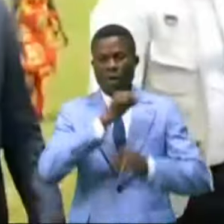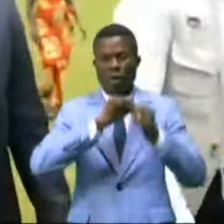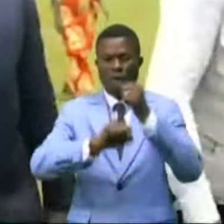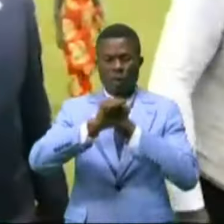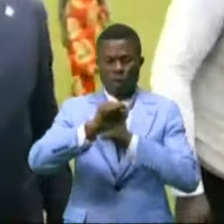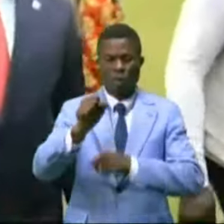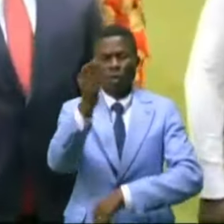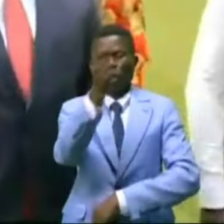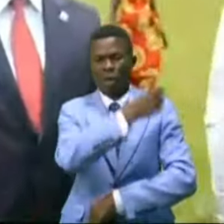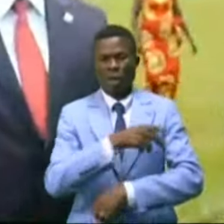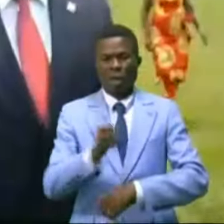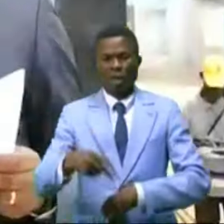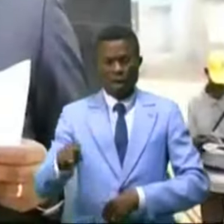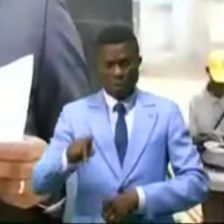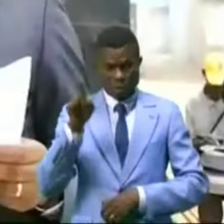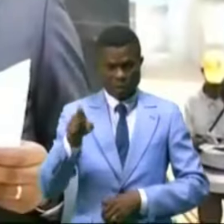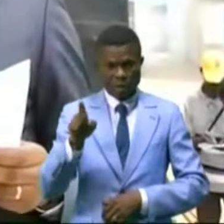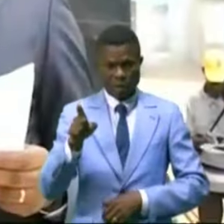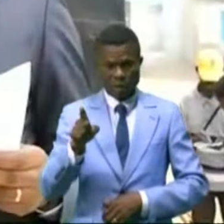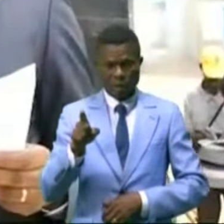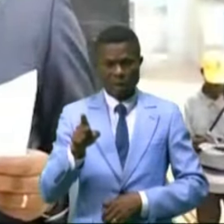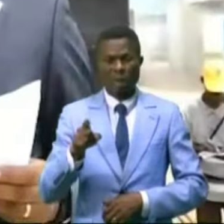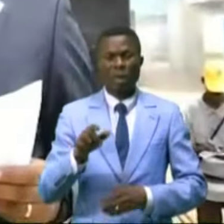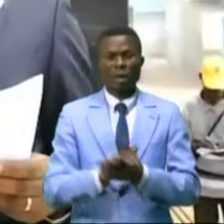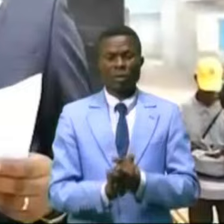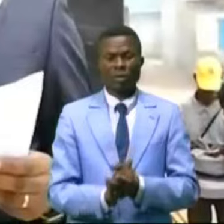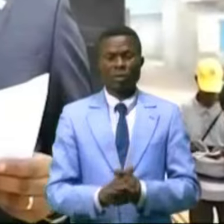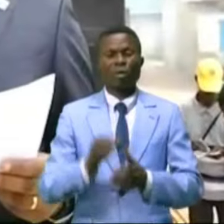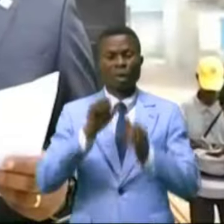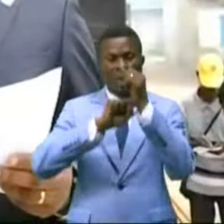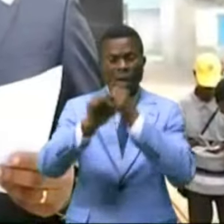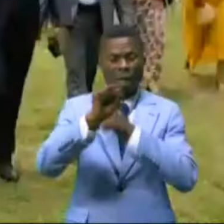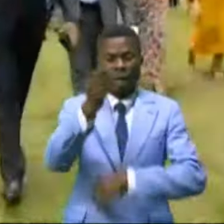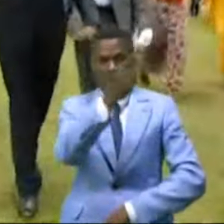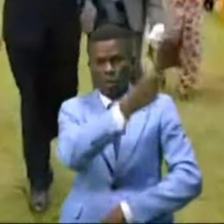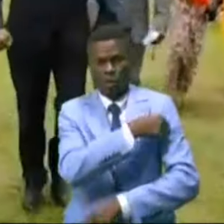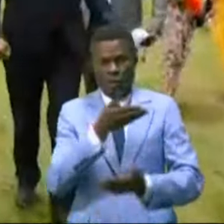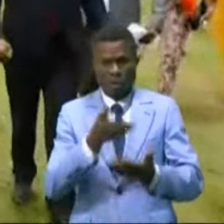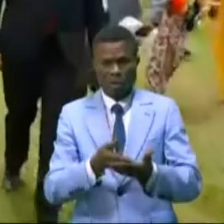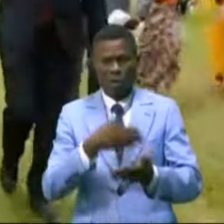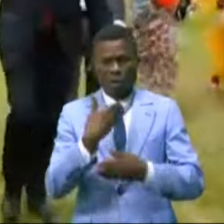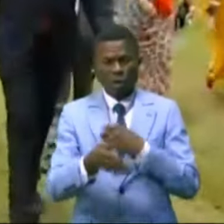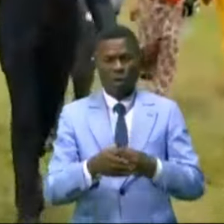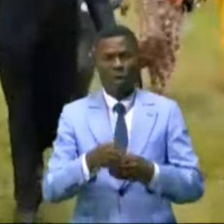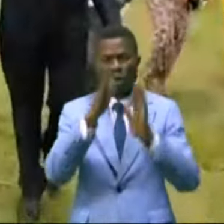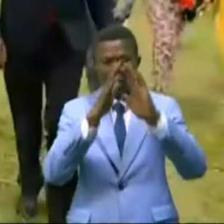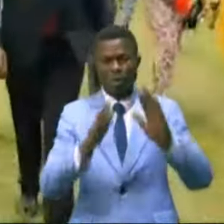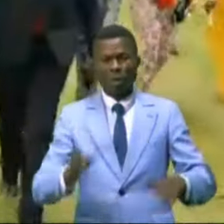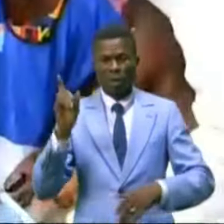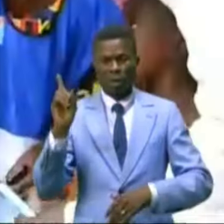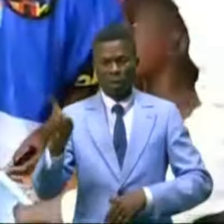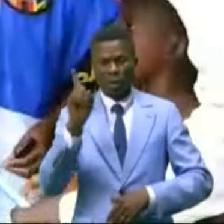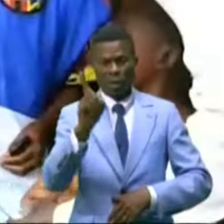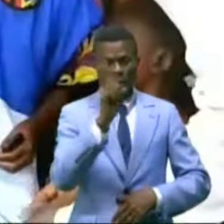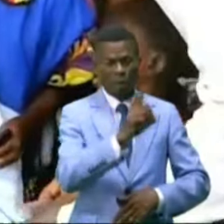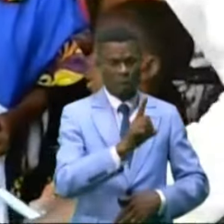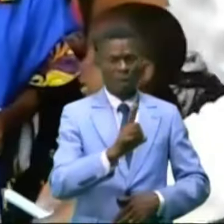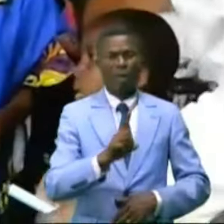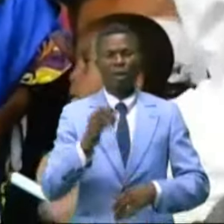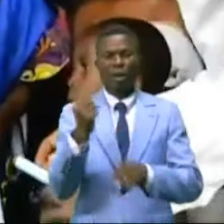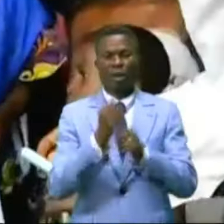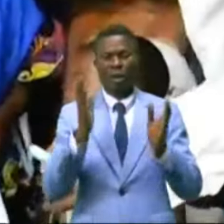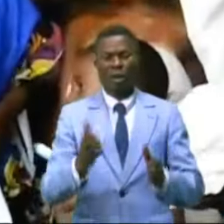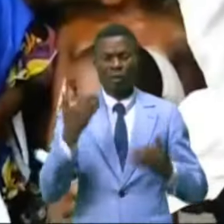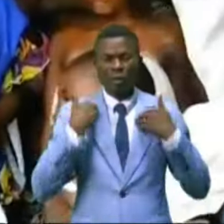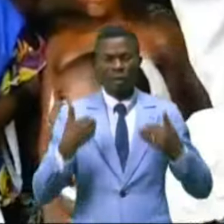de vaccination dans la province de mindombi not que cette campagne de vaccination se passera porte à porte par les agents de la santé du